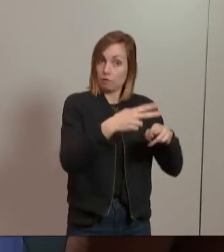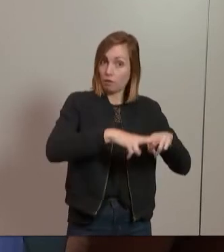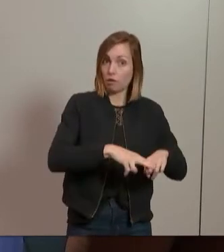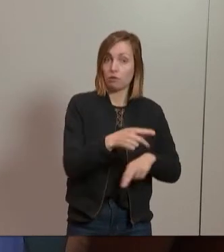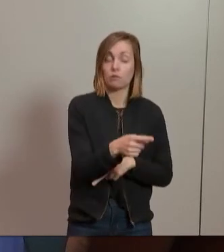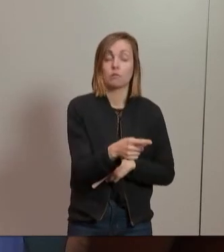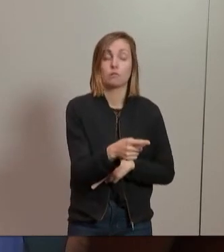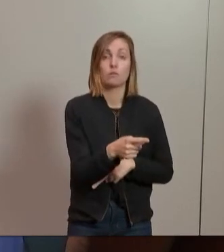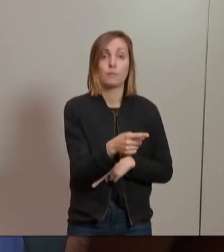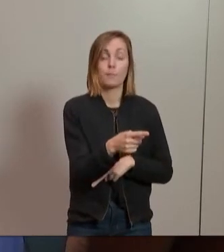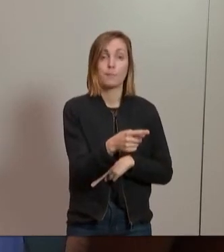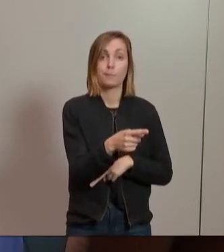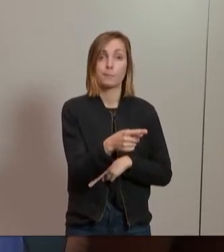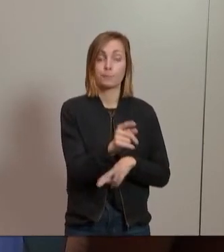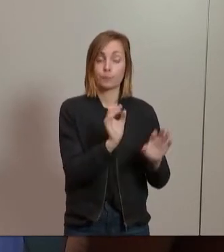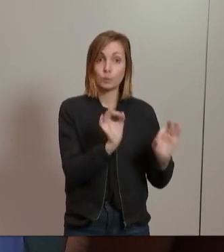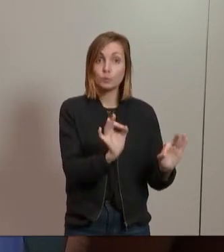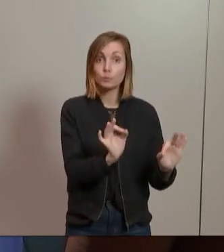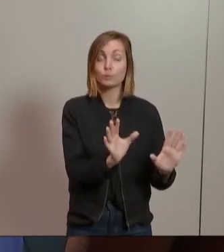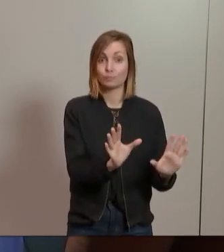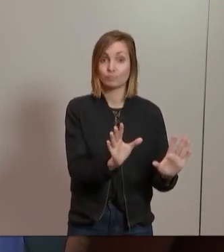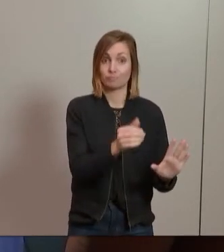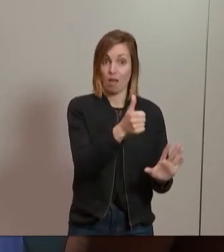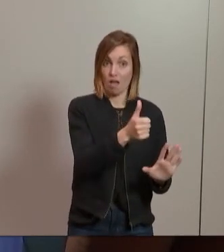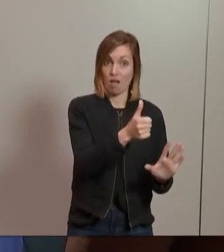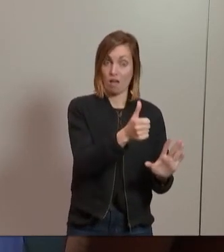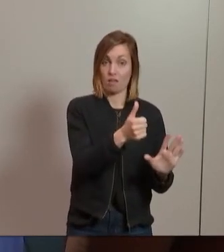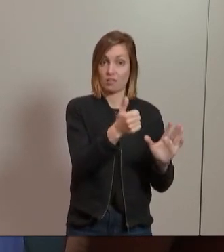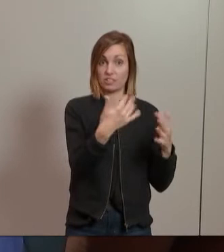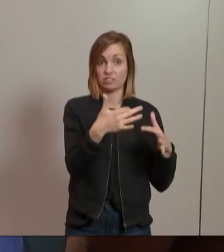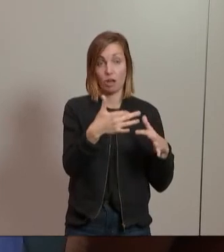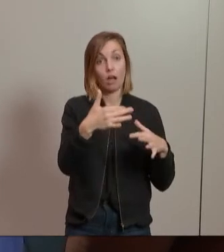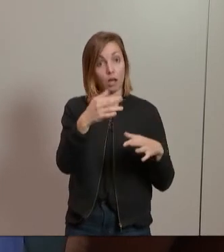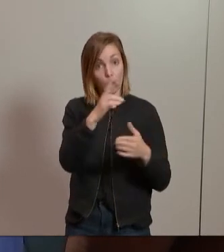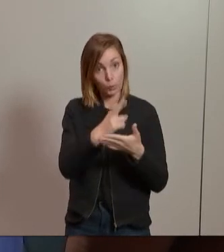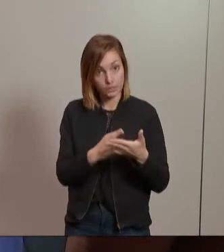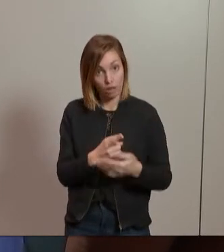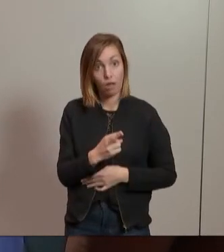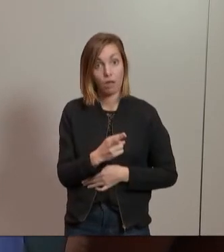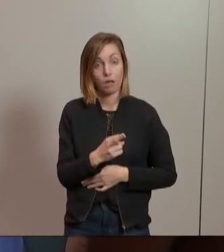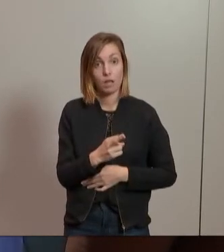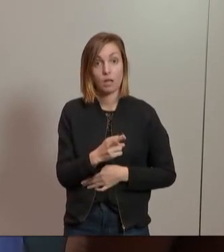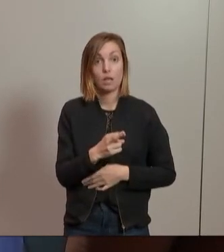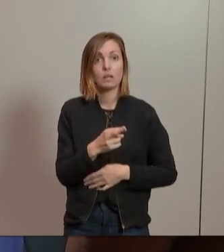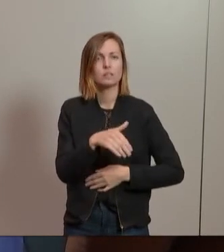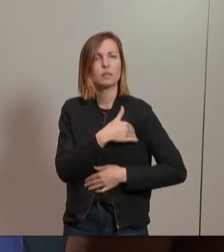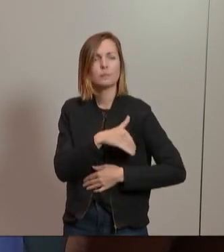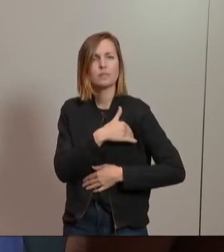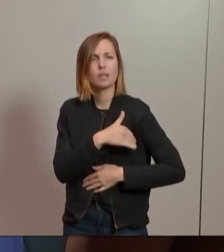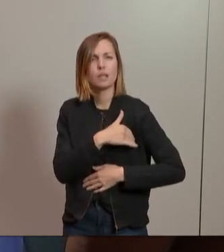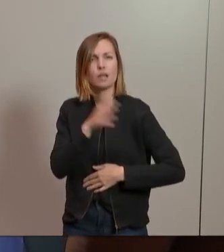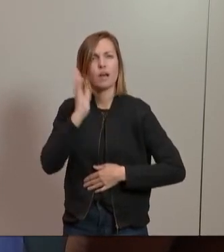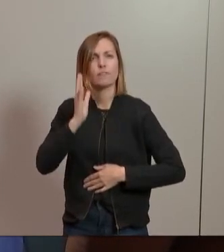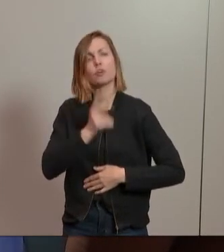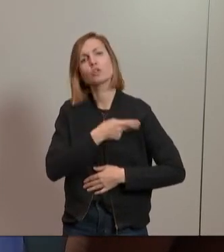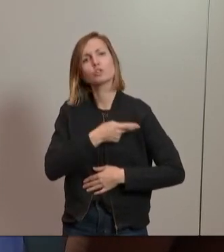médecins concernés, effectivement, un est installé sur Rezé, sur le cabinet qui était occupé par